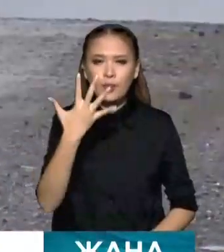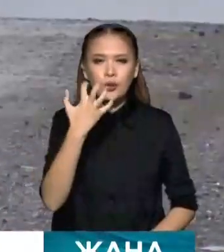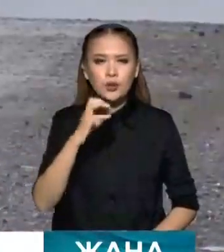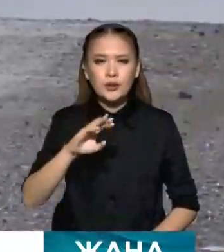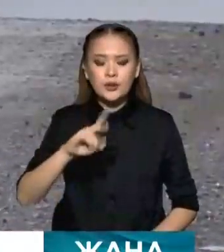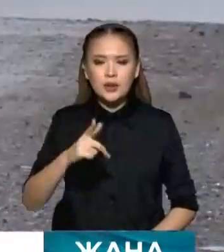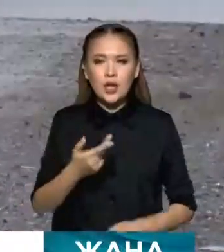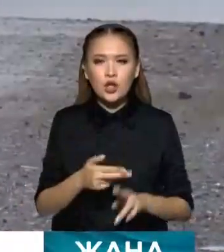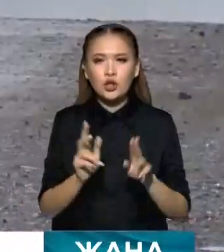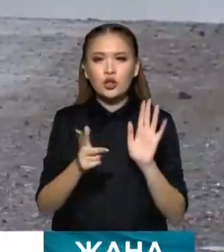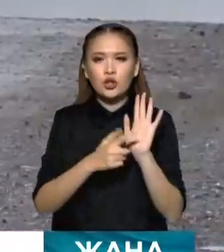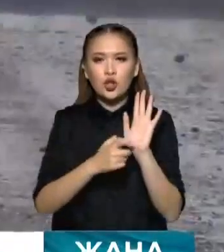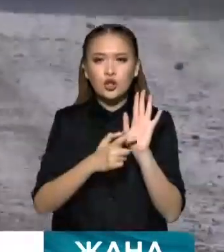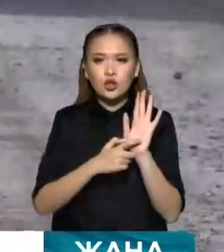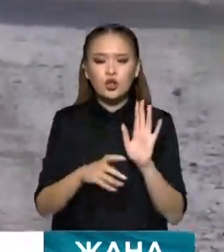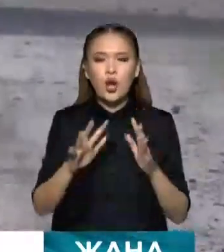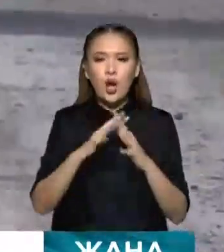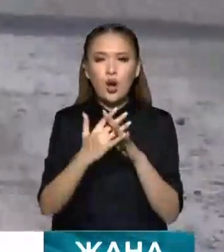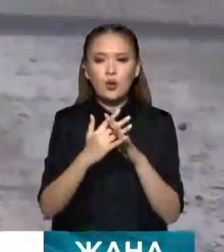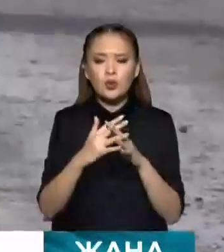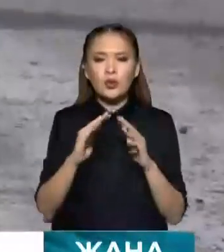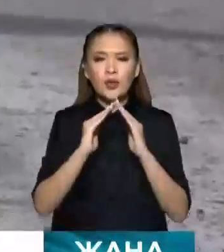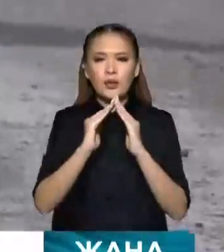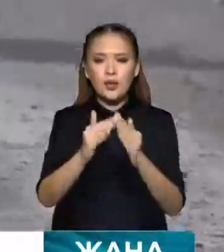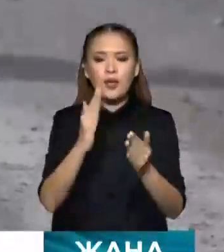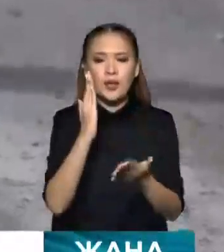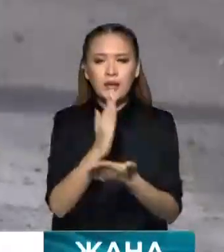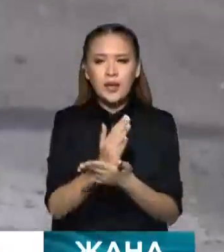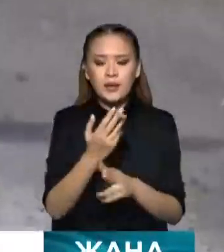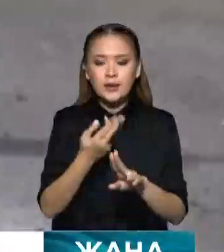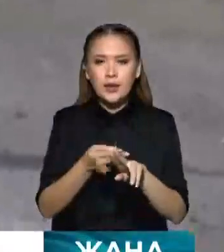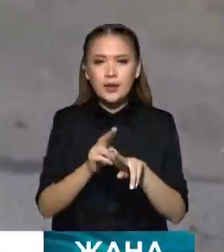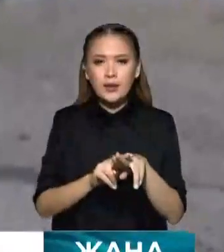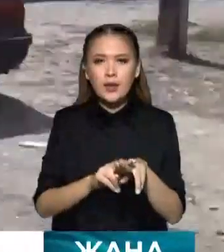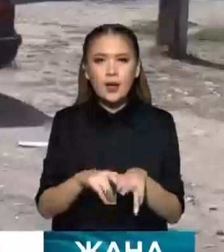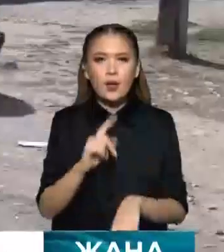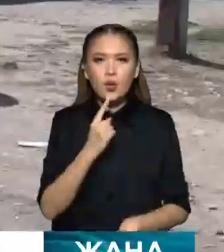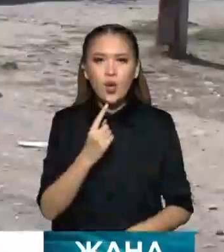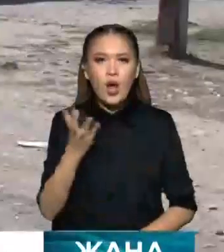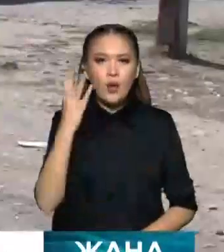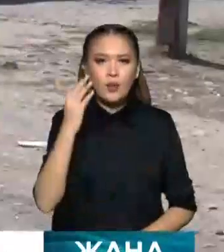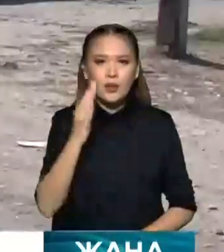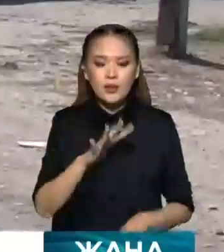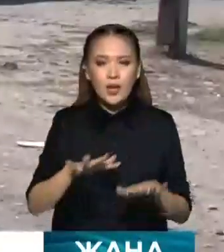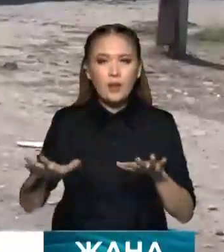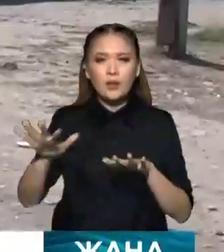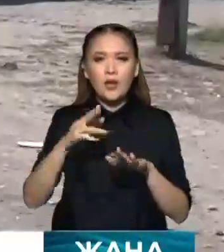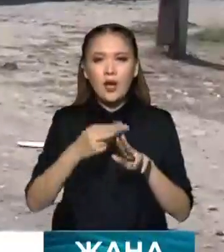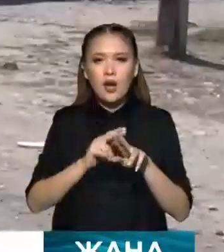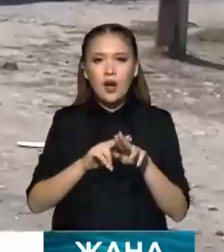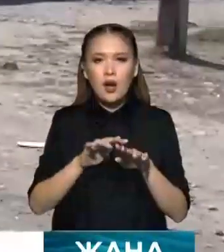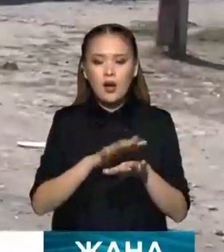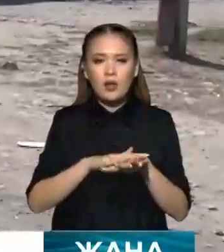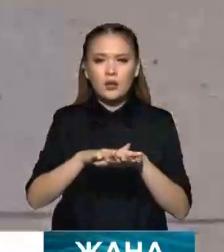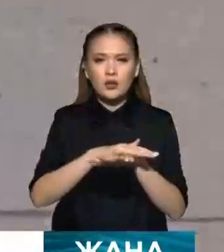азабын 700-ге жуық ауыл тұрғыны тартып отыр. Сүрлеусіз сүрнігіп жүргендер көп. Алматы іргесіндегі қарғалы халқының да халі мүшкіл. Шаңға